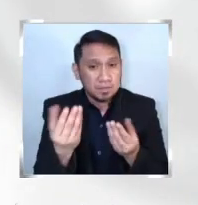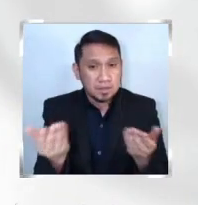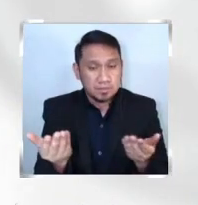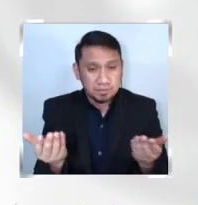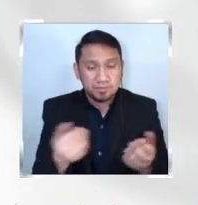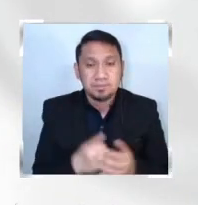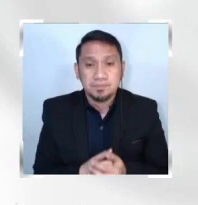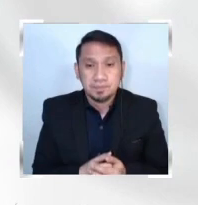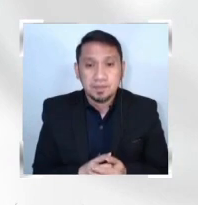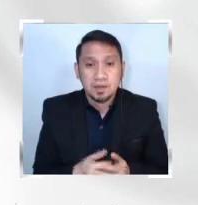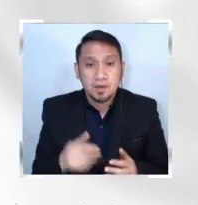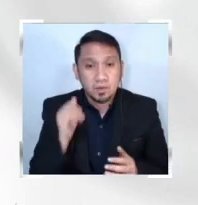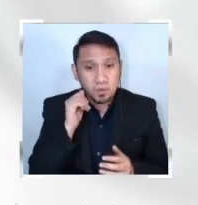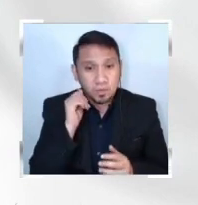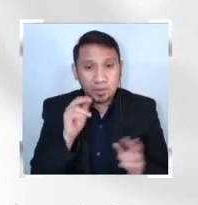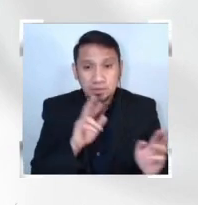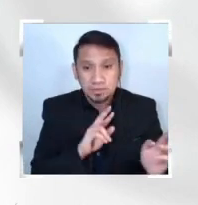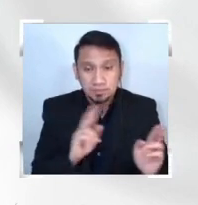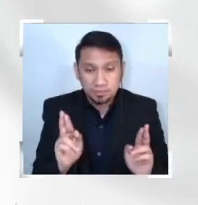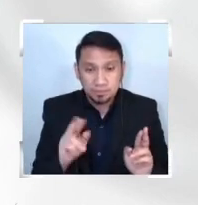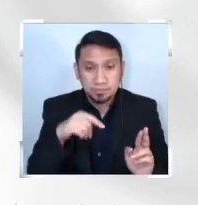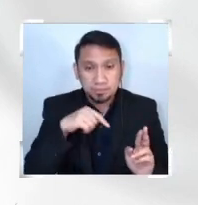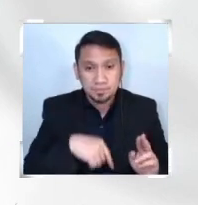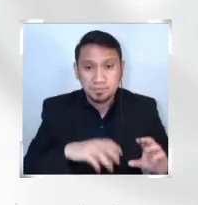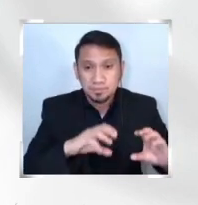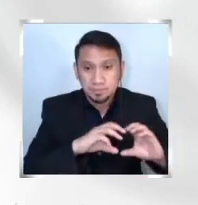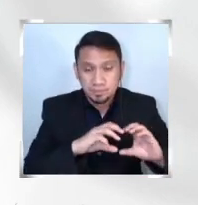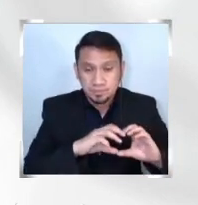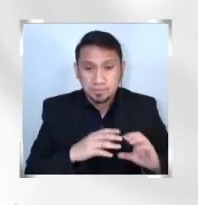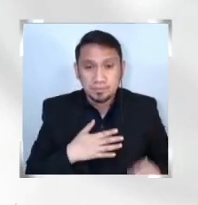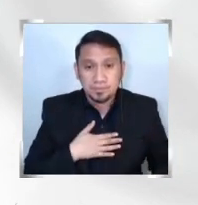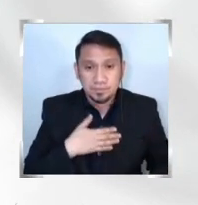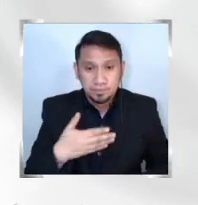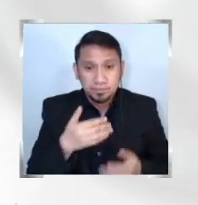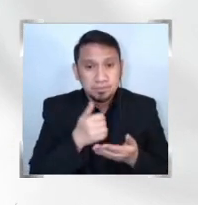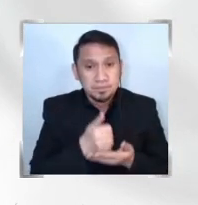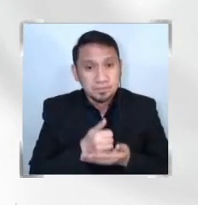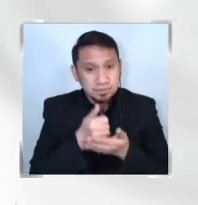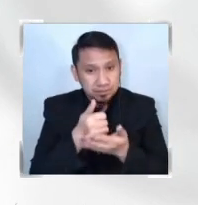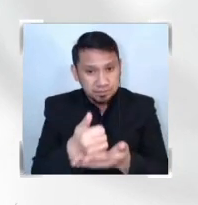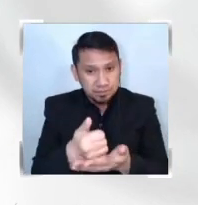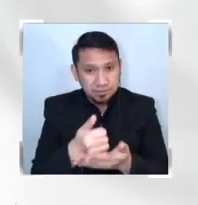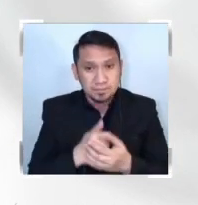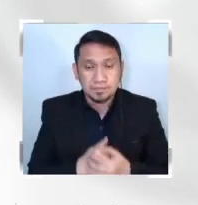magplano para sigurado. Ito ang GMA Weather, serbisyong totoo ng GMA News.